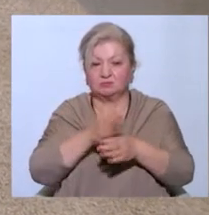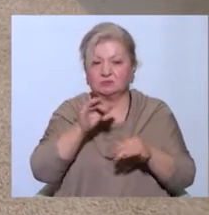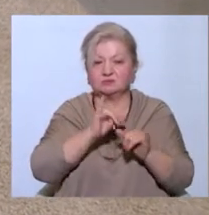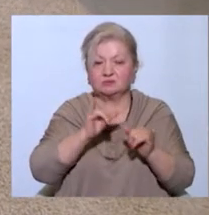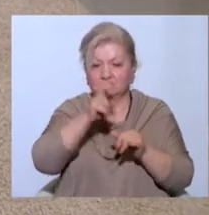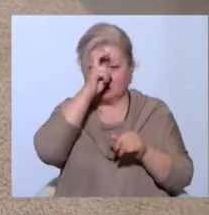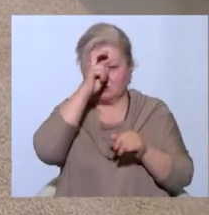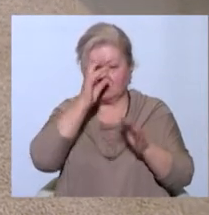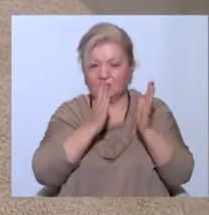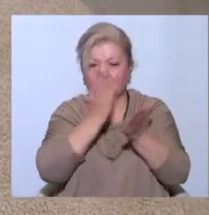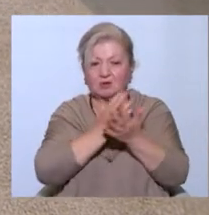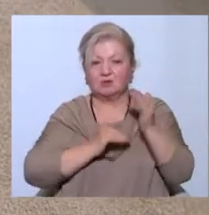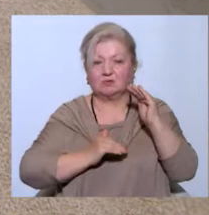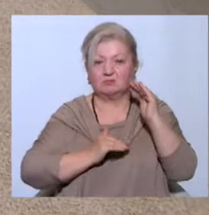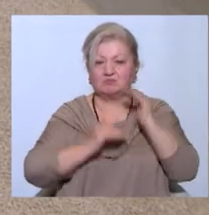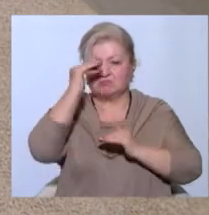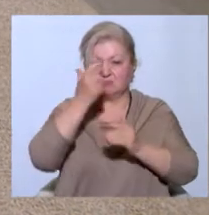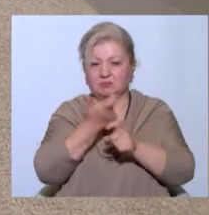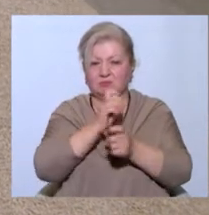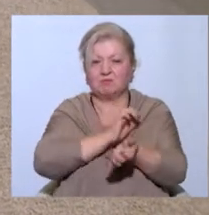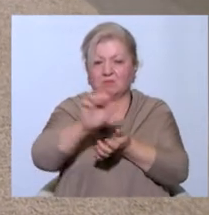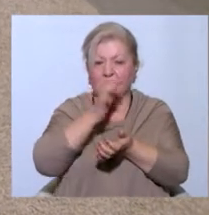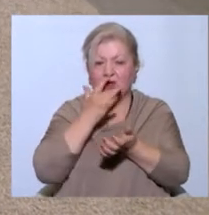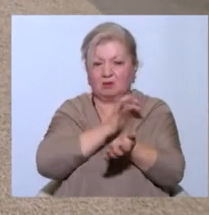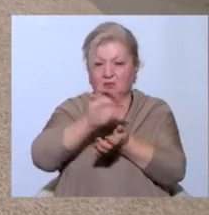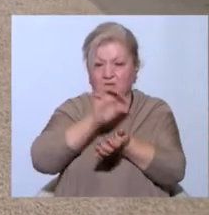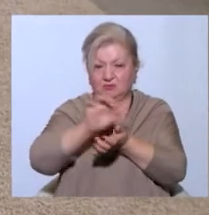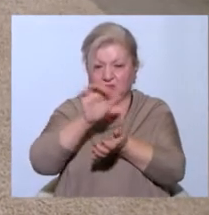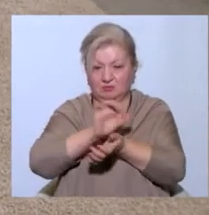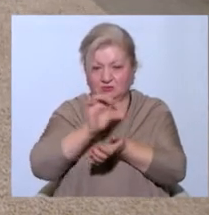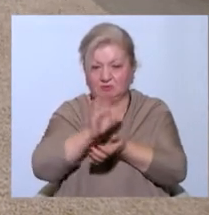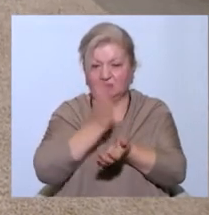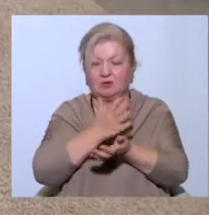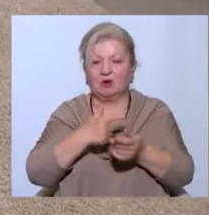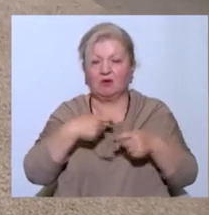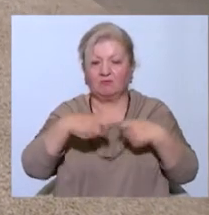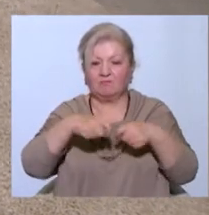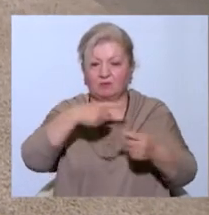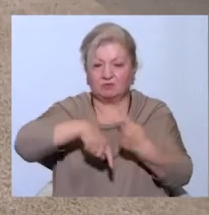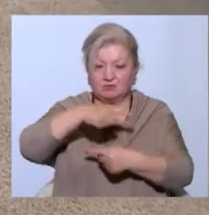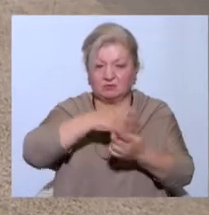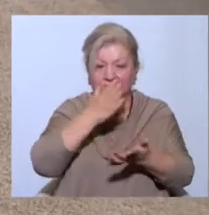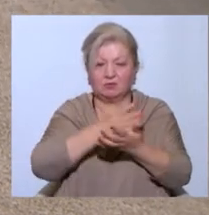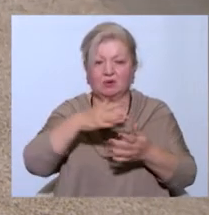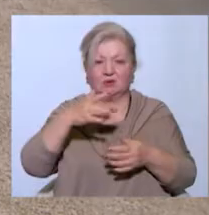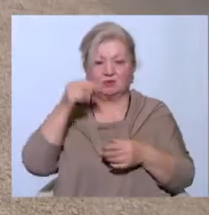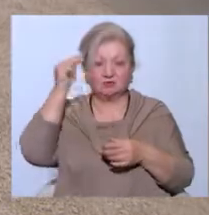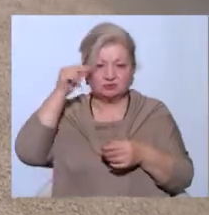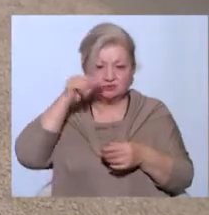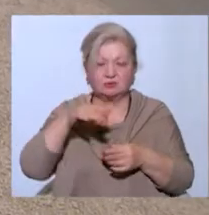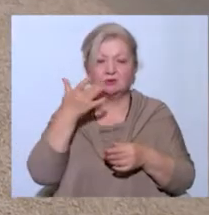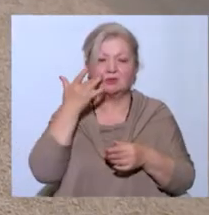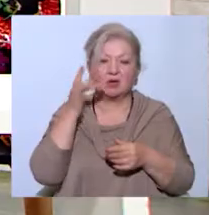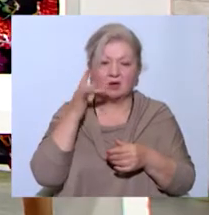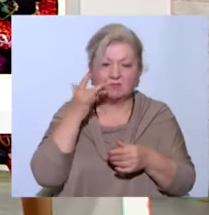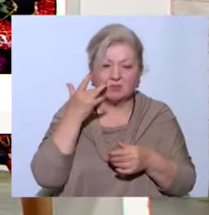აქვს ექსპორტის მაჩვენებელი და ძალიან ესეთი აქტიური სავაჭრო ურთიერთობები აქვს. ასეთი გახლავთ ჩინეთი, ამერიკის შეერთებული შტატები,